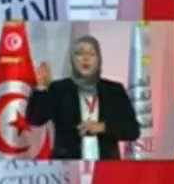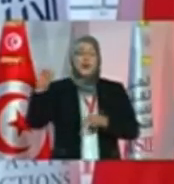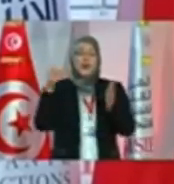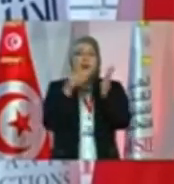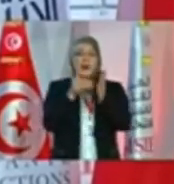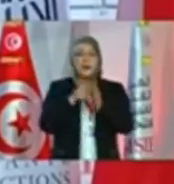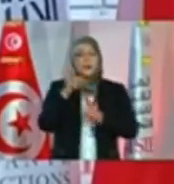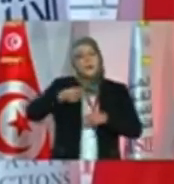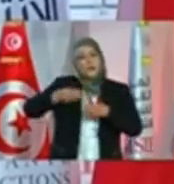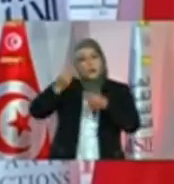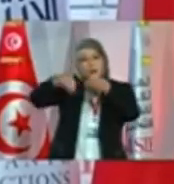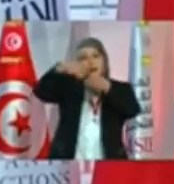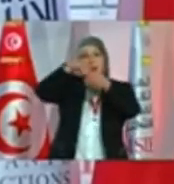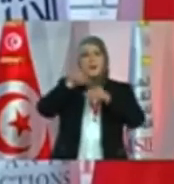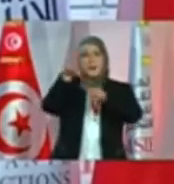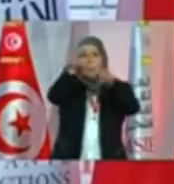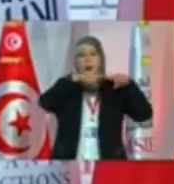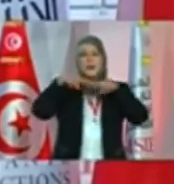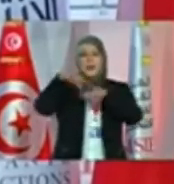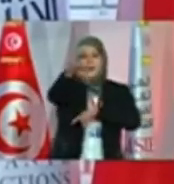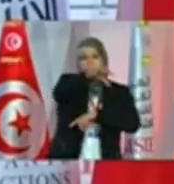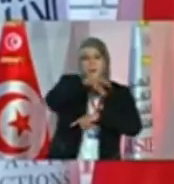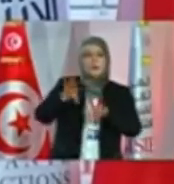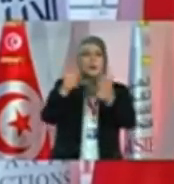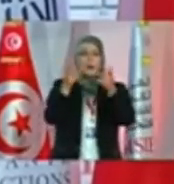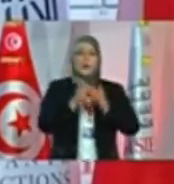7,853,447 ناخب موزعين كالآتي: